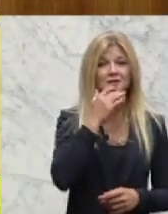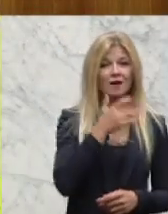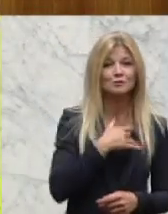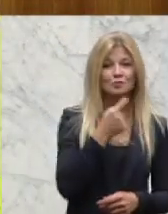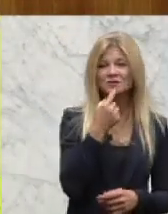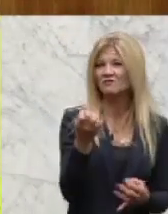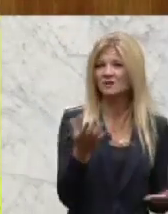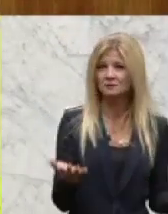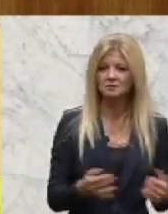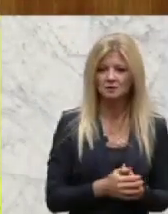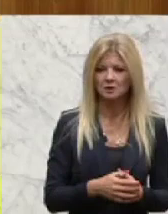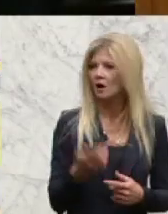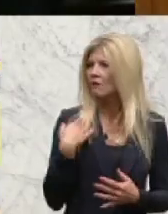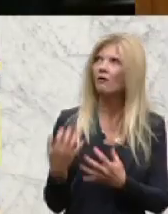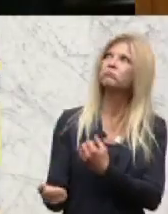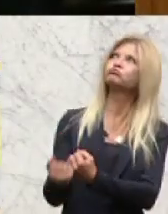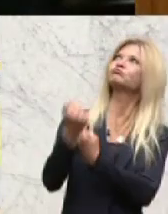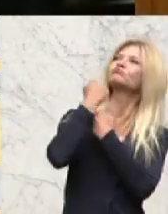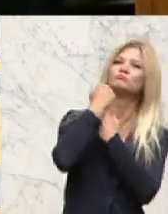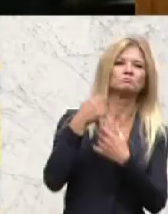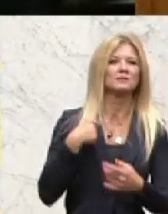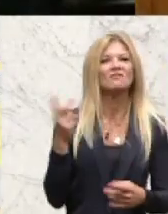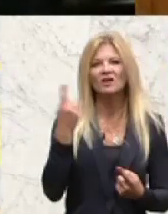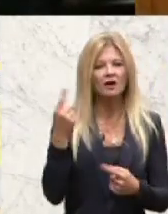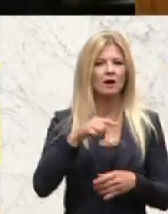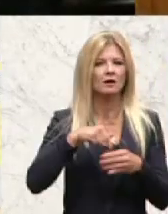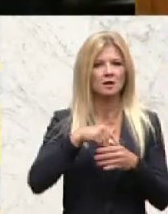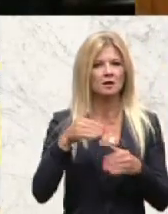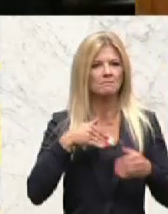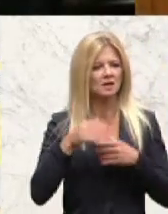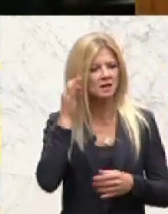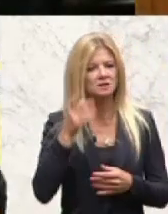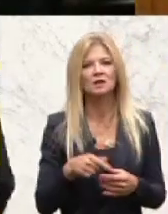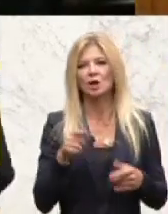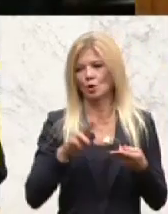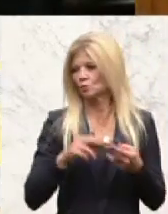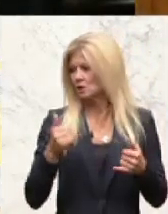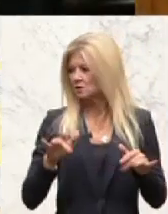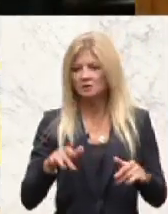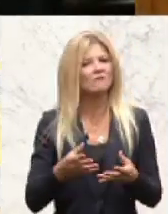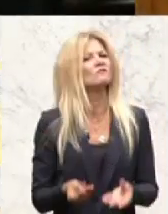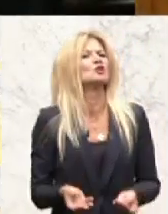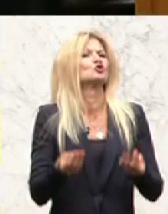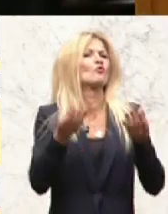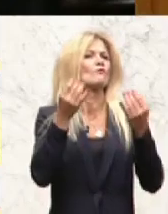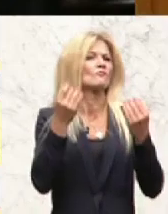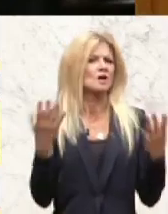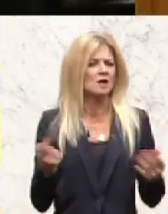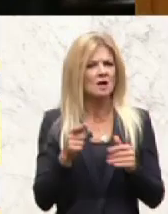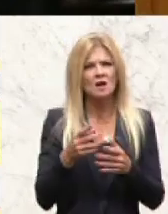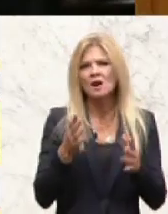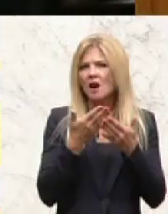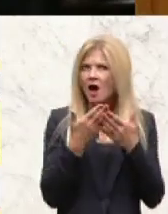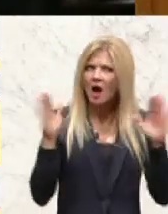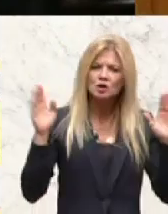eigentlich, ich bin überrumpelt worden von der Innenministerin und das sind eigentlich viel zu viele Asylwerber, die dorthin kommen. Da hört man von den Grünen